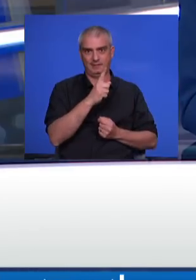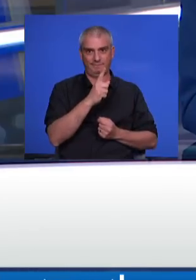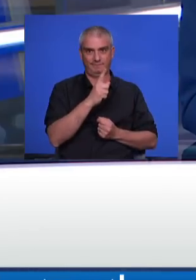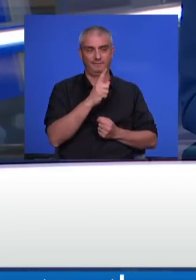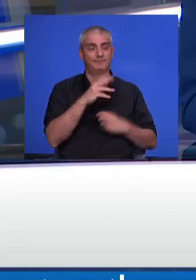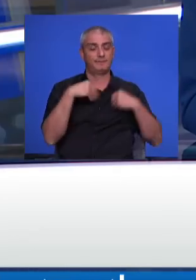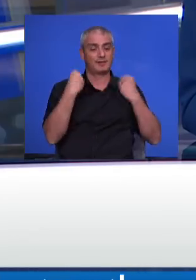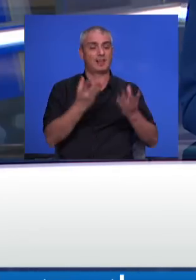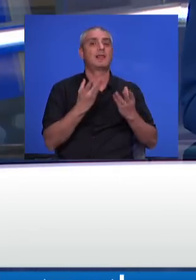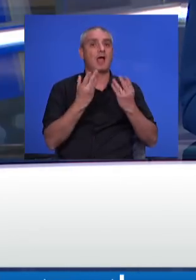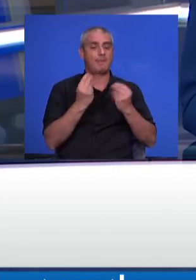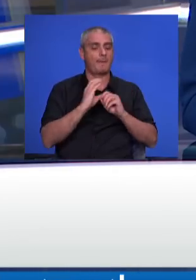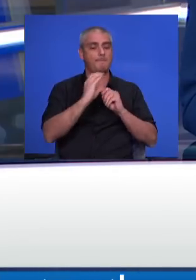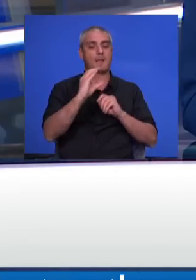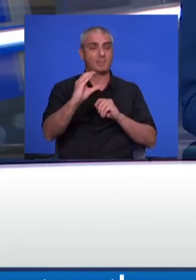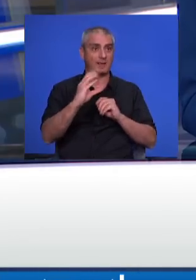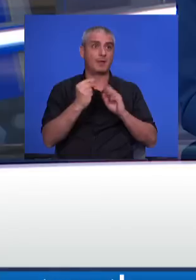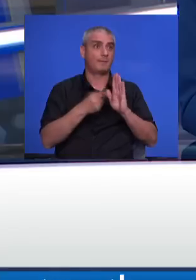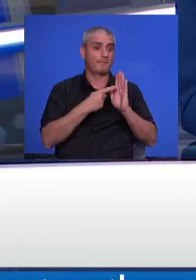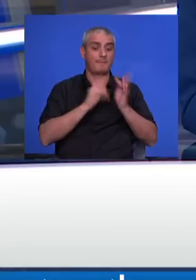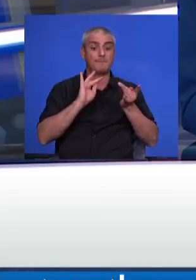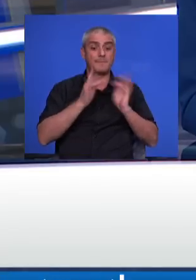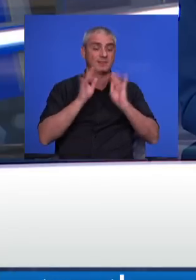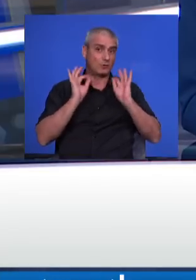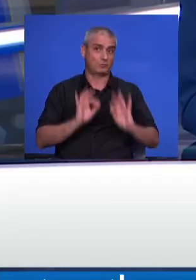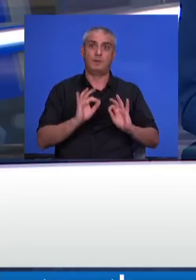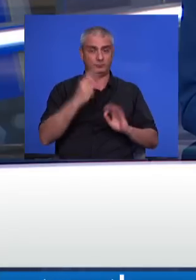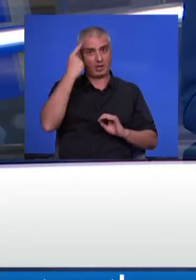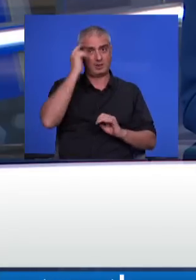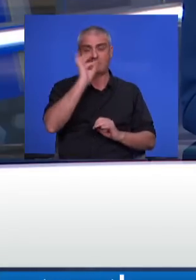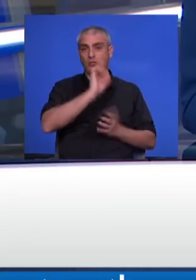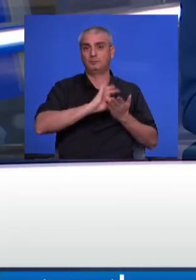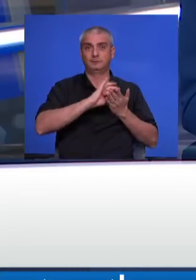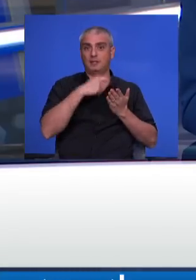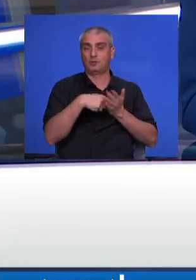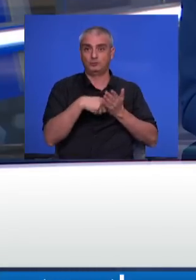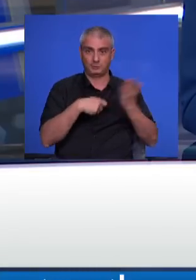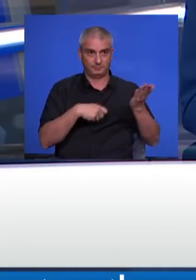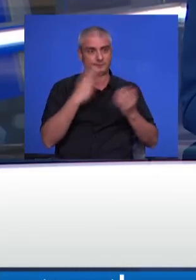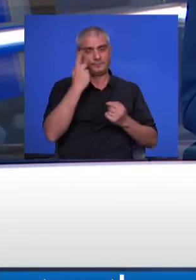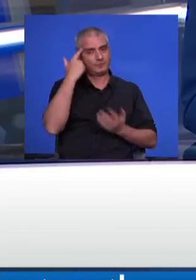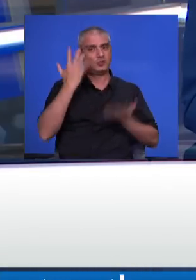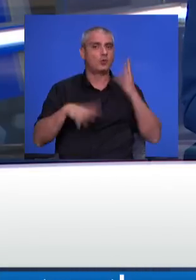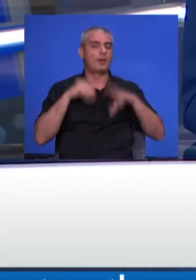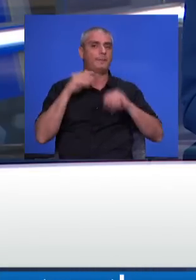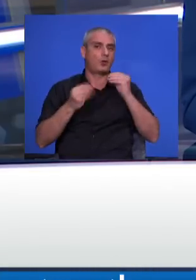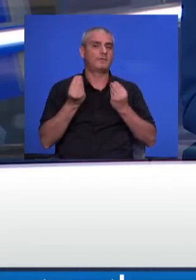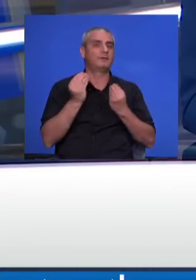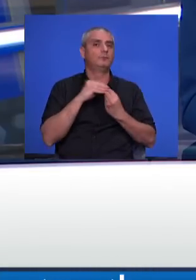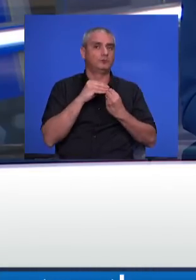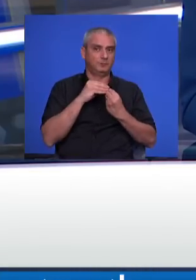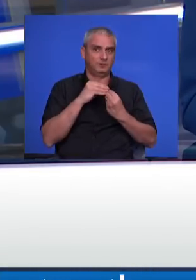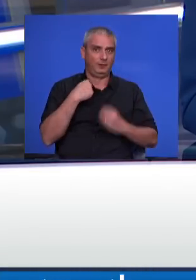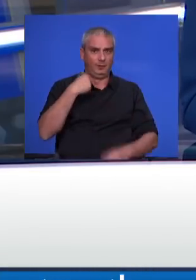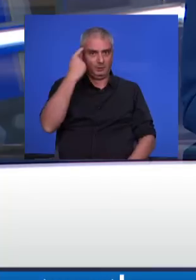ונתן הרבה מענקים, הרבה פעמים בניגוד מוחלט לעמדת ההוצאה, עם כמובן שיקולי בחירות ודברים נוספים, ואני